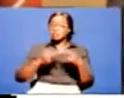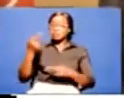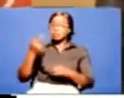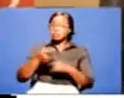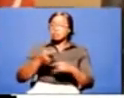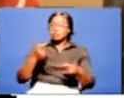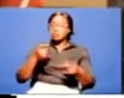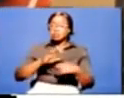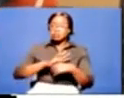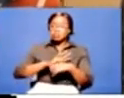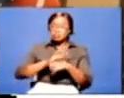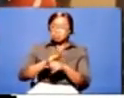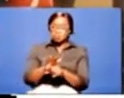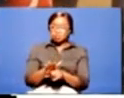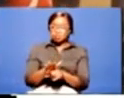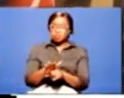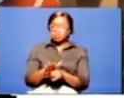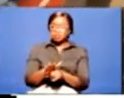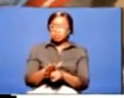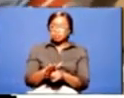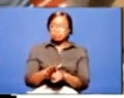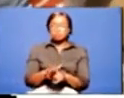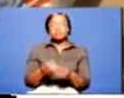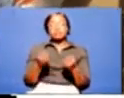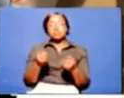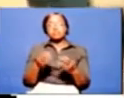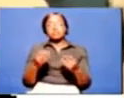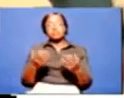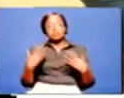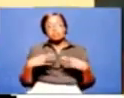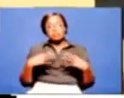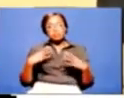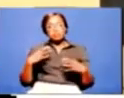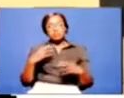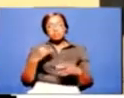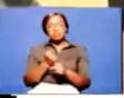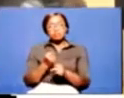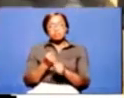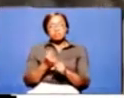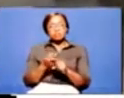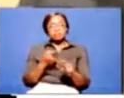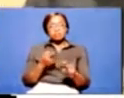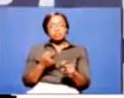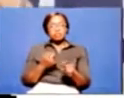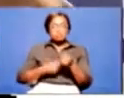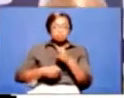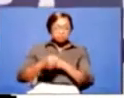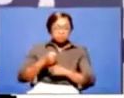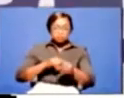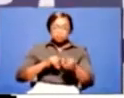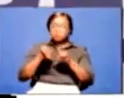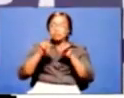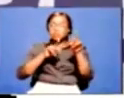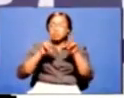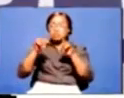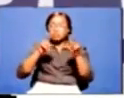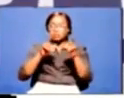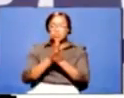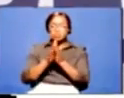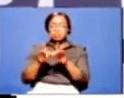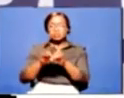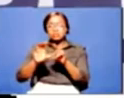la COVID-19, kwani wakazi wengi hujipatia pato lao kutokana na shughuli za kitalii. Kama kaunti